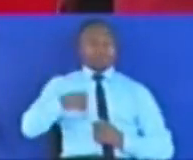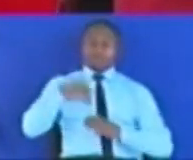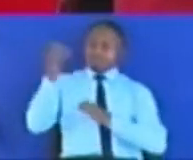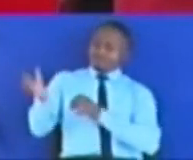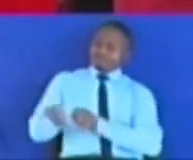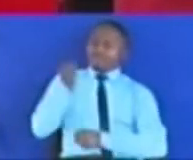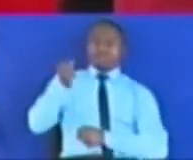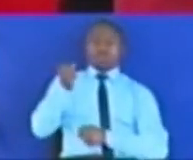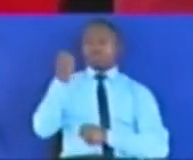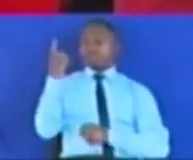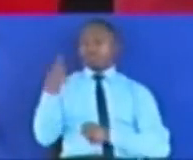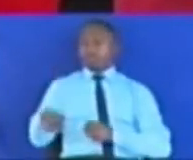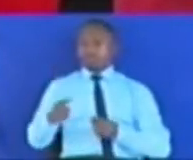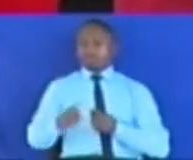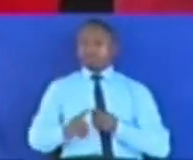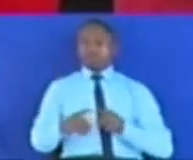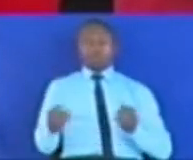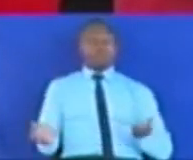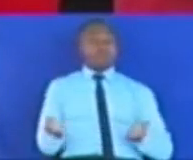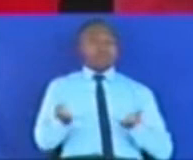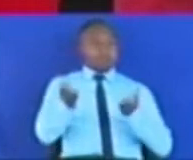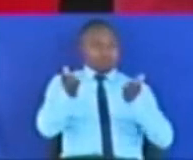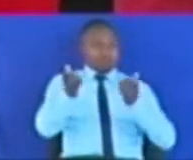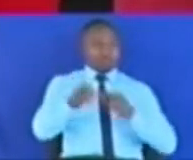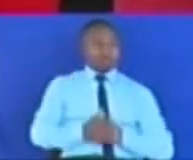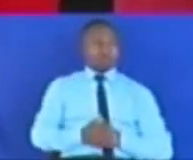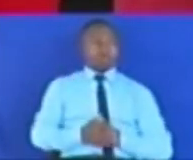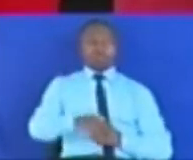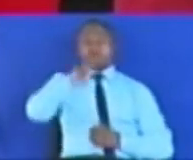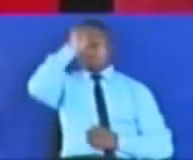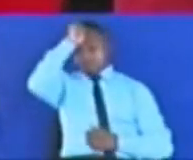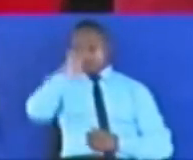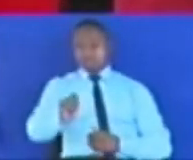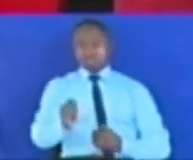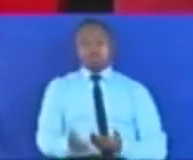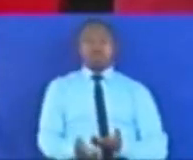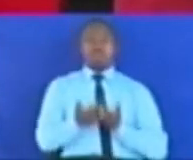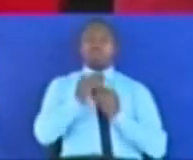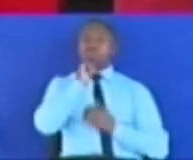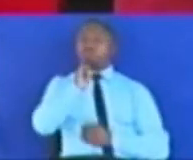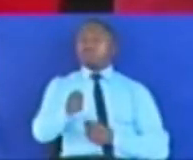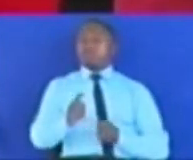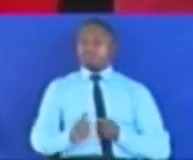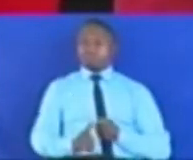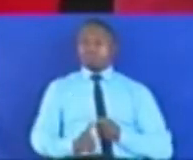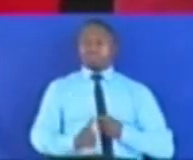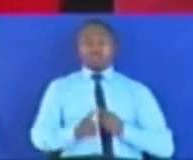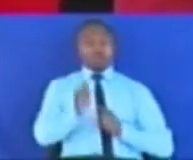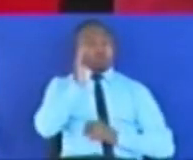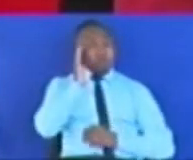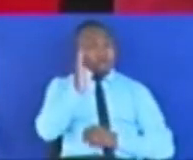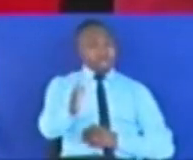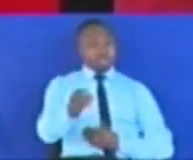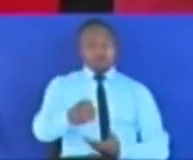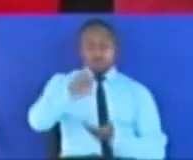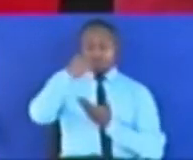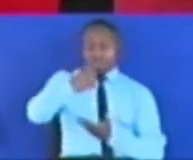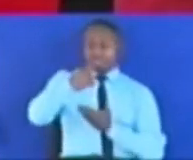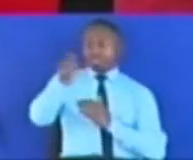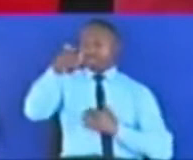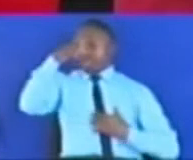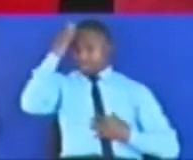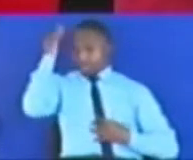hatua kubwa za kimaendeleo. Mheshimiwa naibu spika, mwelekeo huu wa bajeti ya